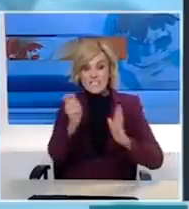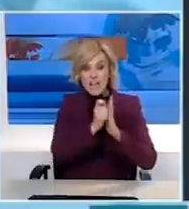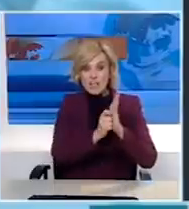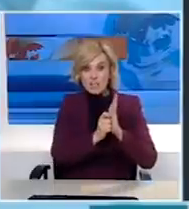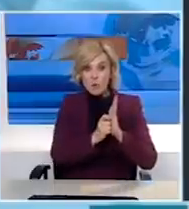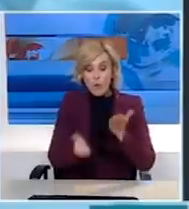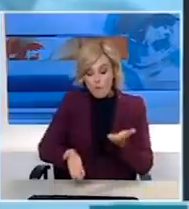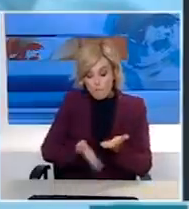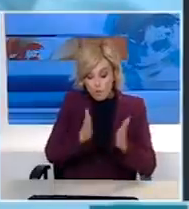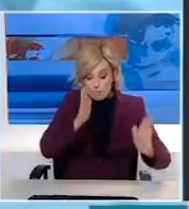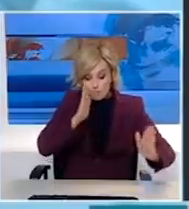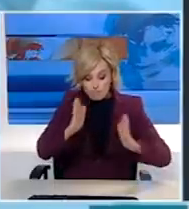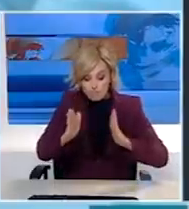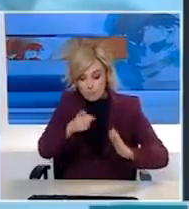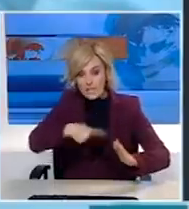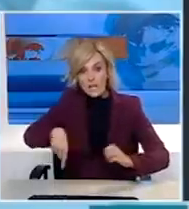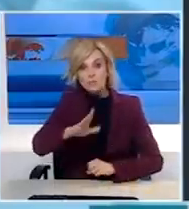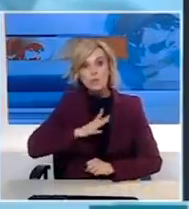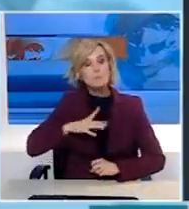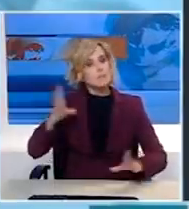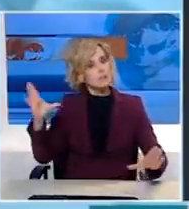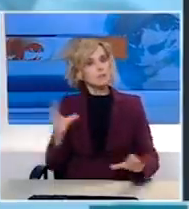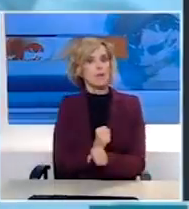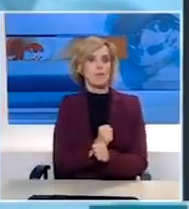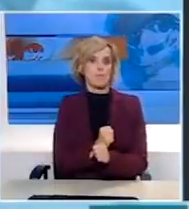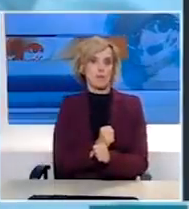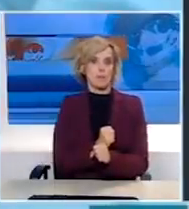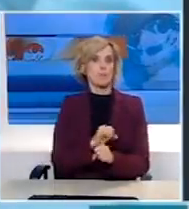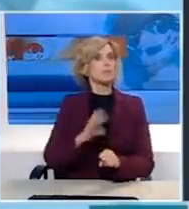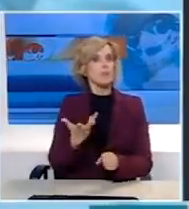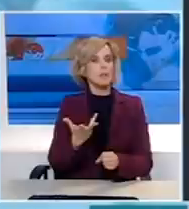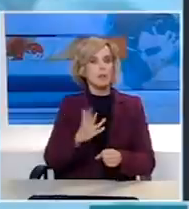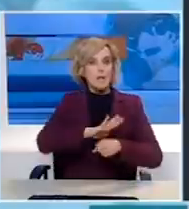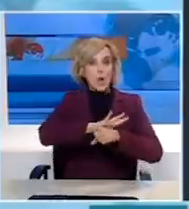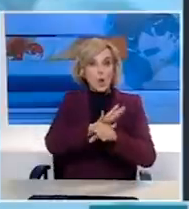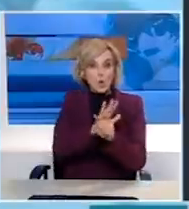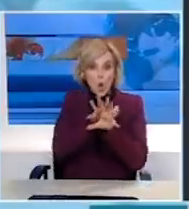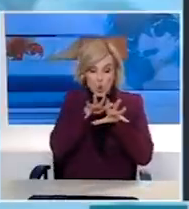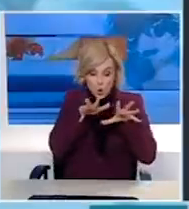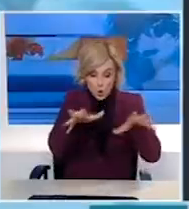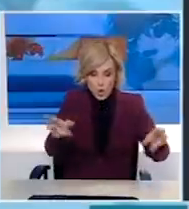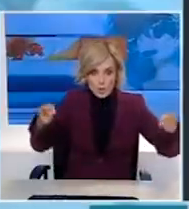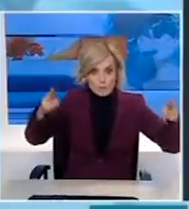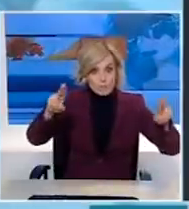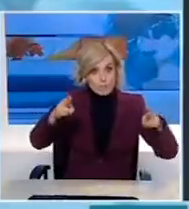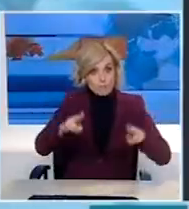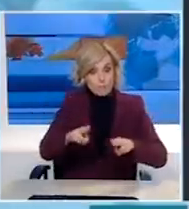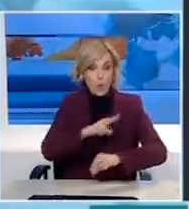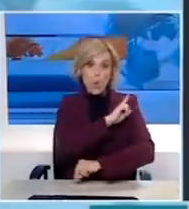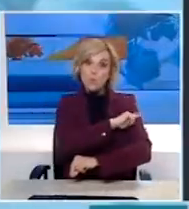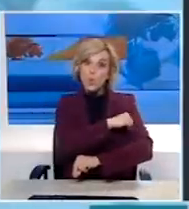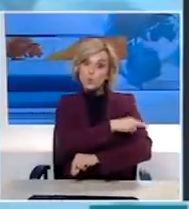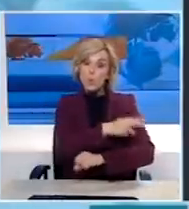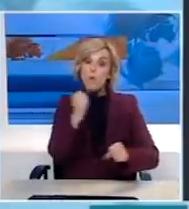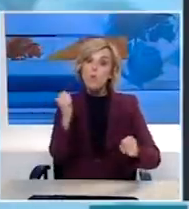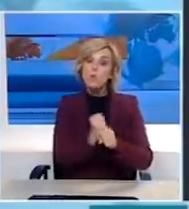μας, έχουμε καταφέρει να διατηρήσουμε τη μετάδοση του ιού σε χαμηλά επίπεδα και το σύστημα υγείας να είναι σε λειτουργική